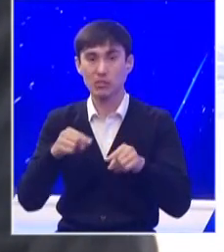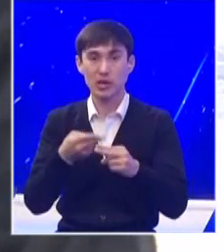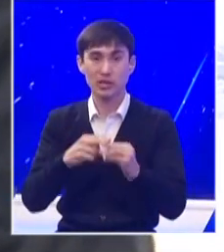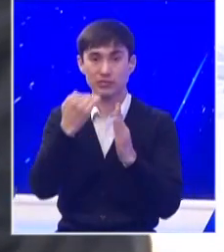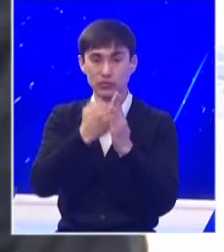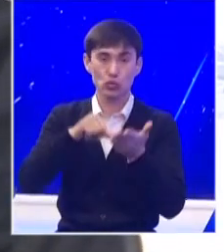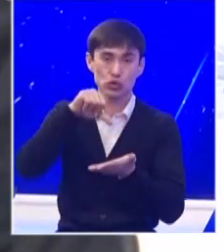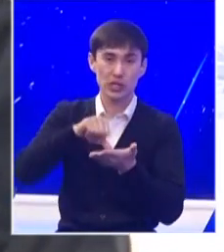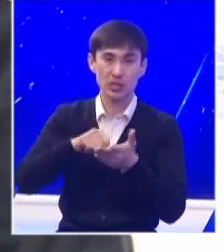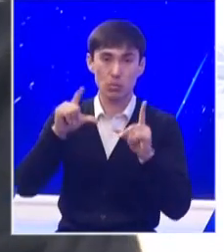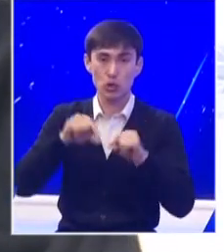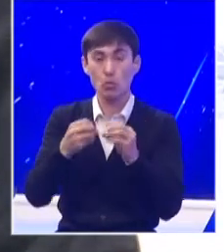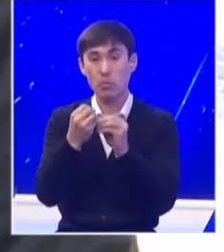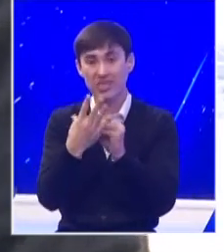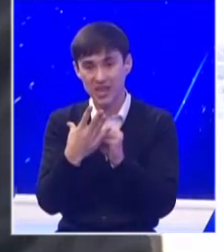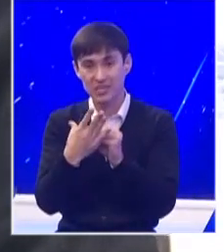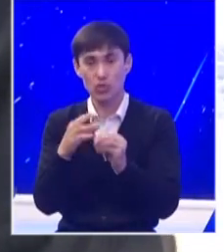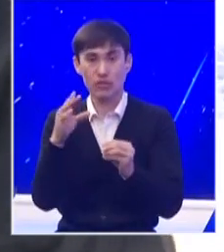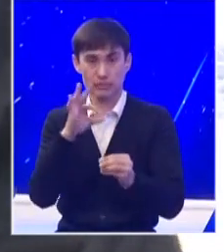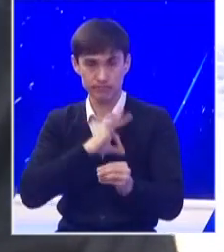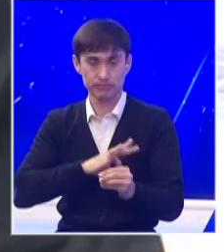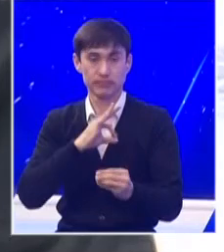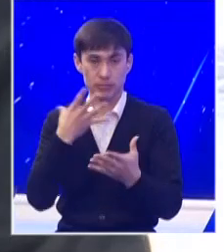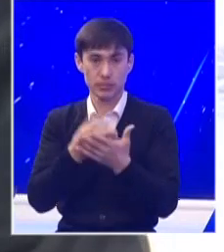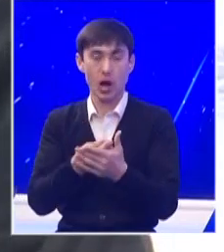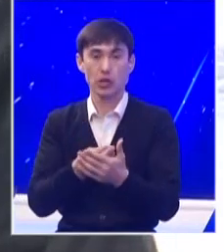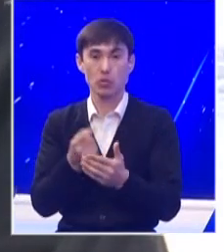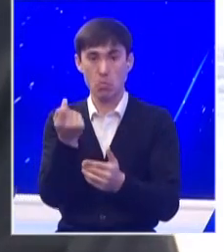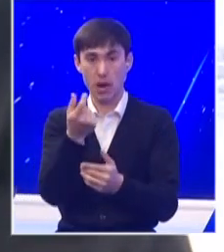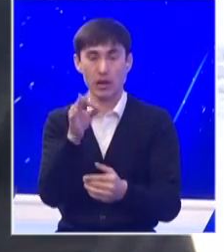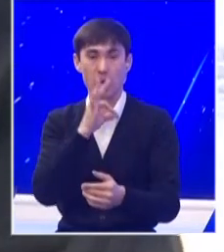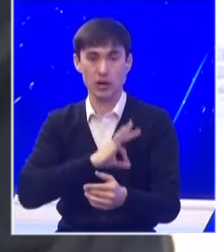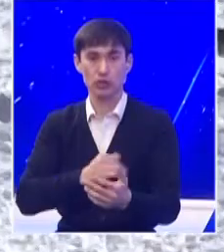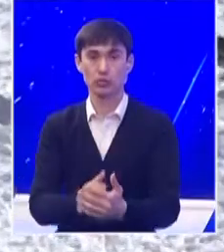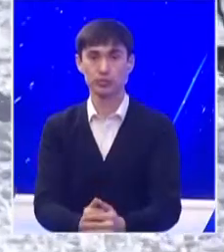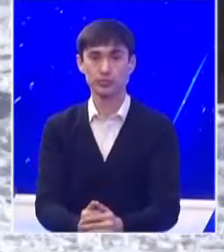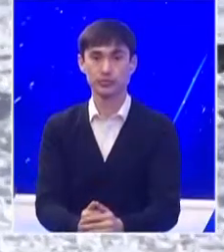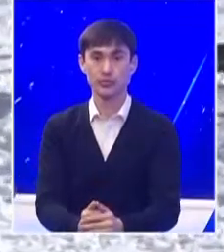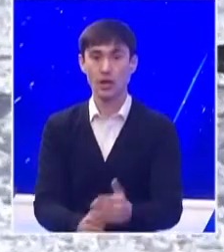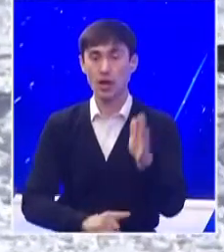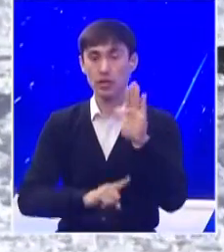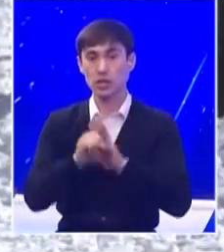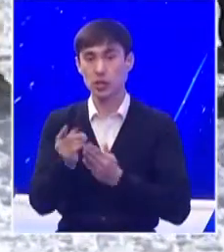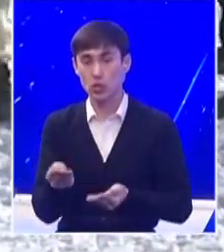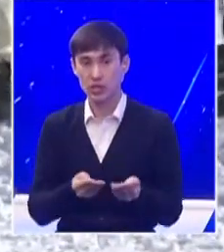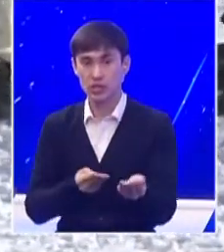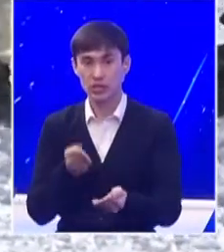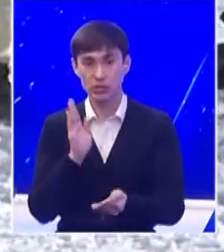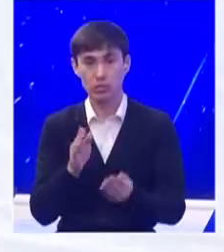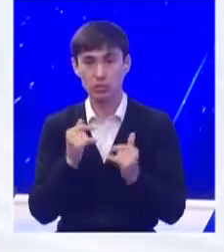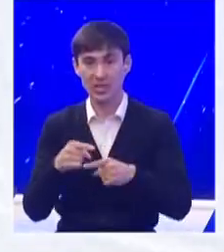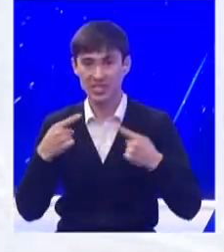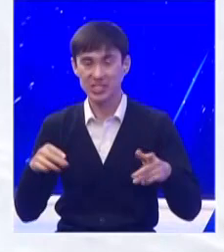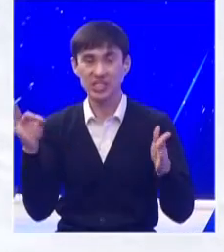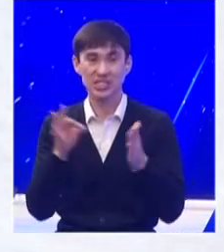любой участник, даже он пришел 15-й, он все равно принес своей команде какое-то маленькое количество очков. Начинающие лыжники ставят перед собой